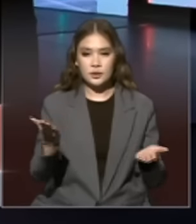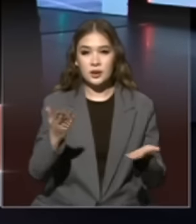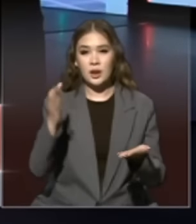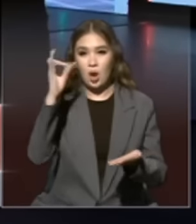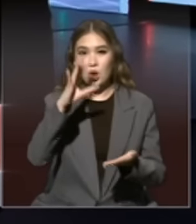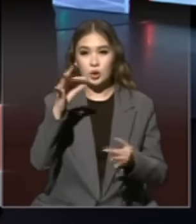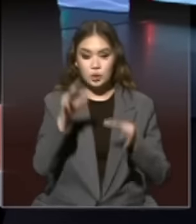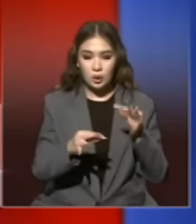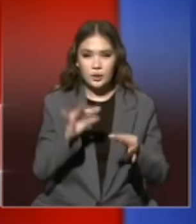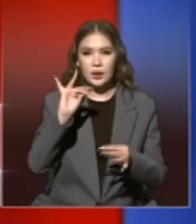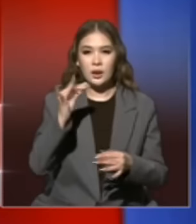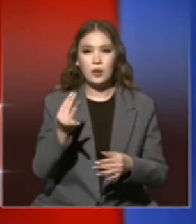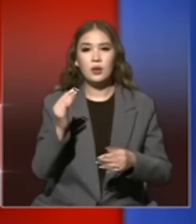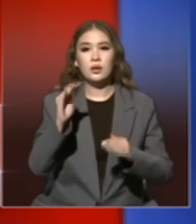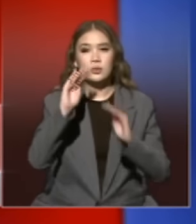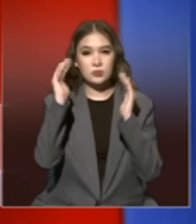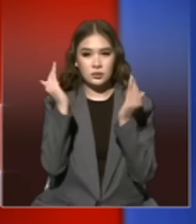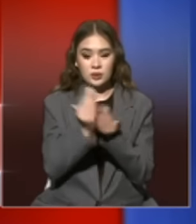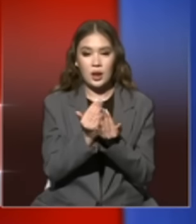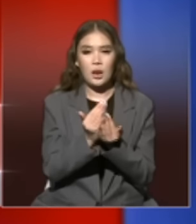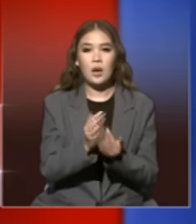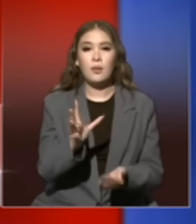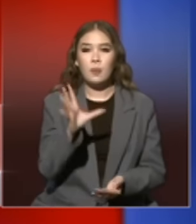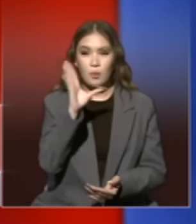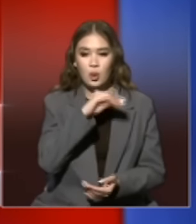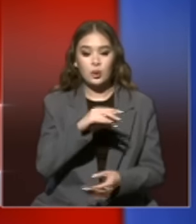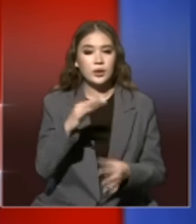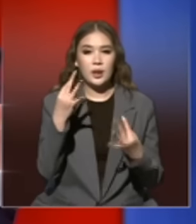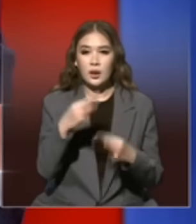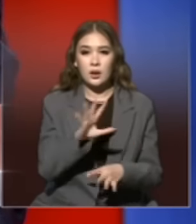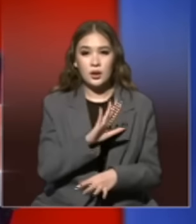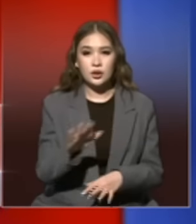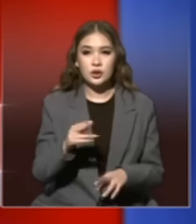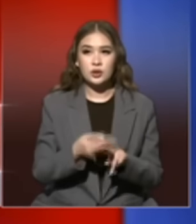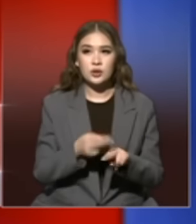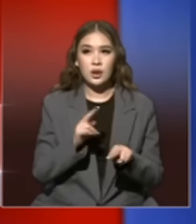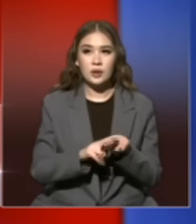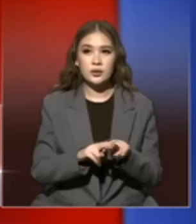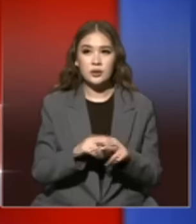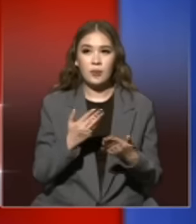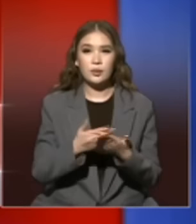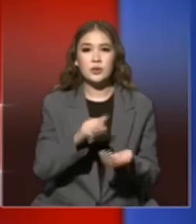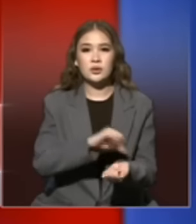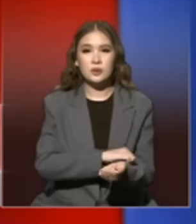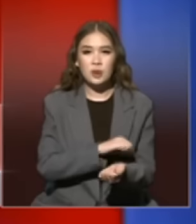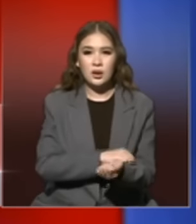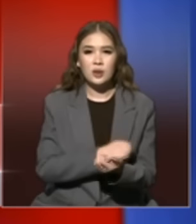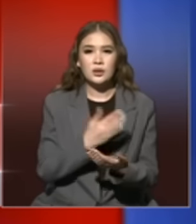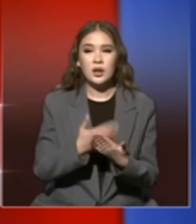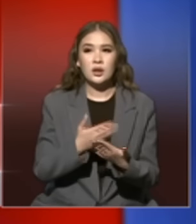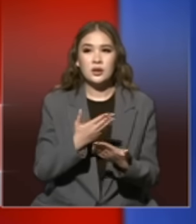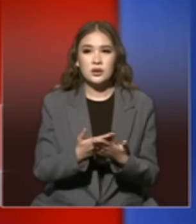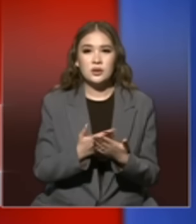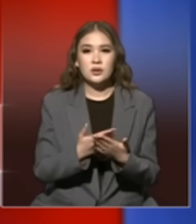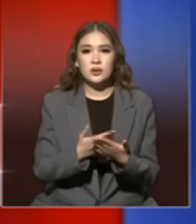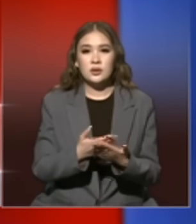Жабық соттарды сот рұқсат бермейді. Мысалға енді жаңағы нәпсі құмарлықты, жыныстық қатынасты, қылмыс жасаулар,